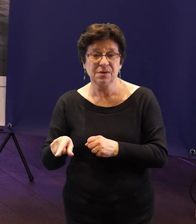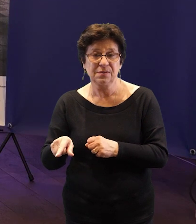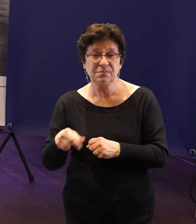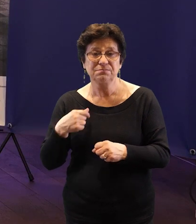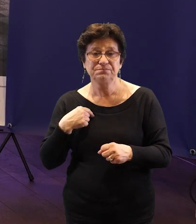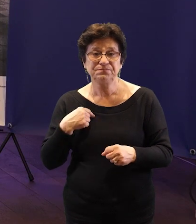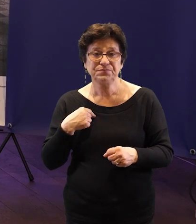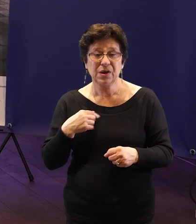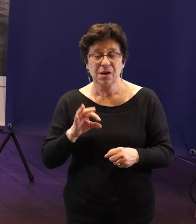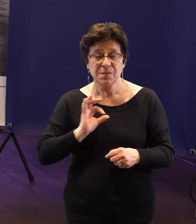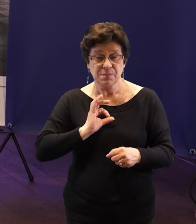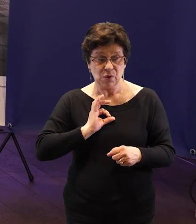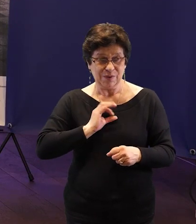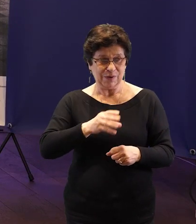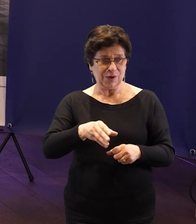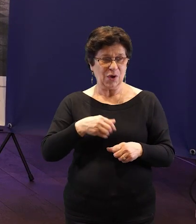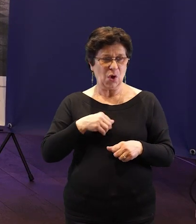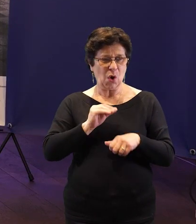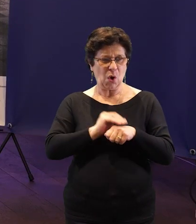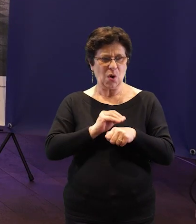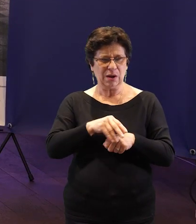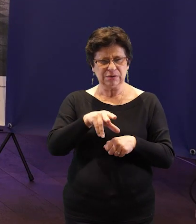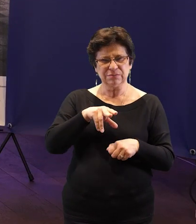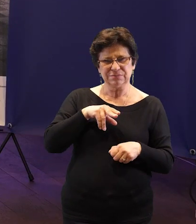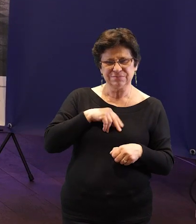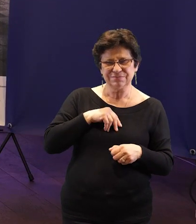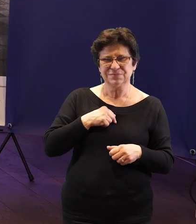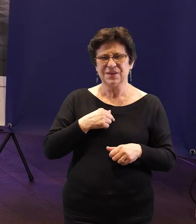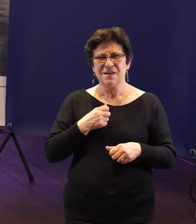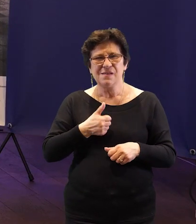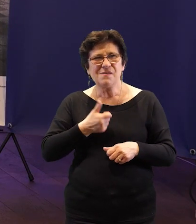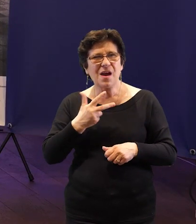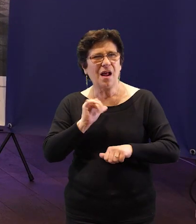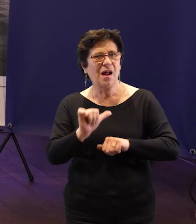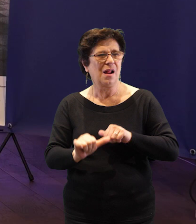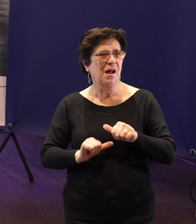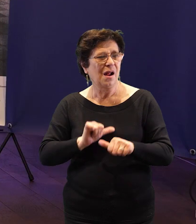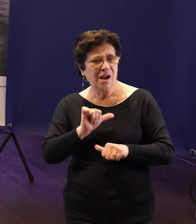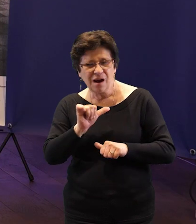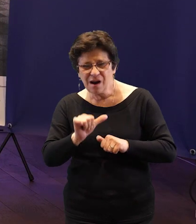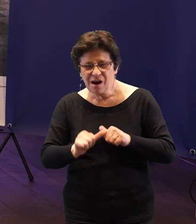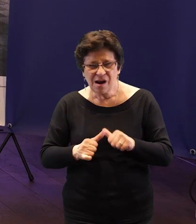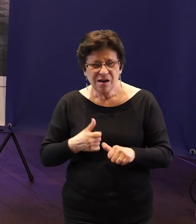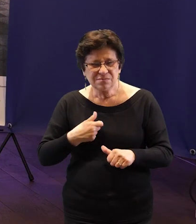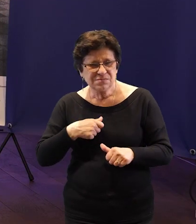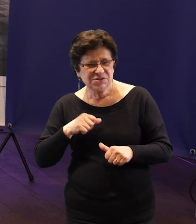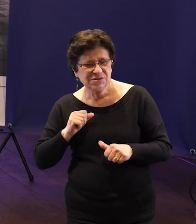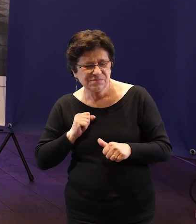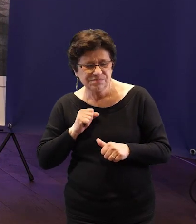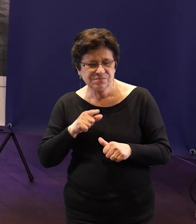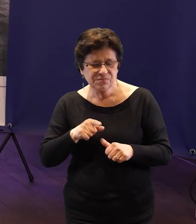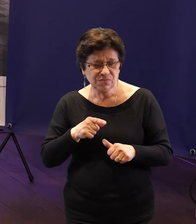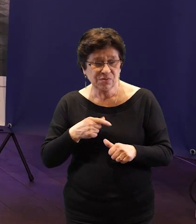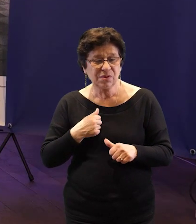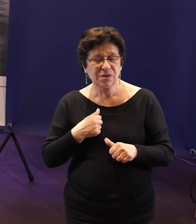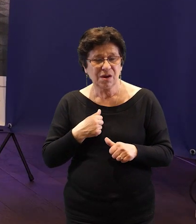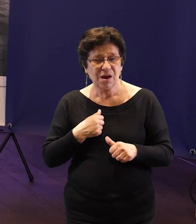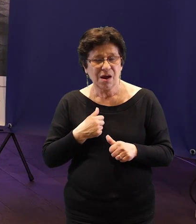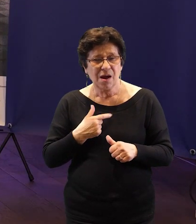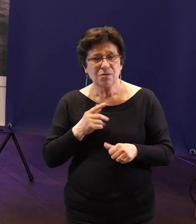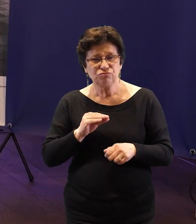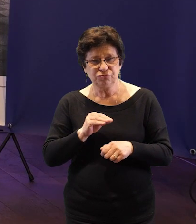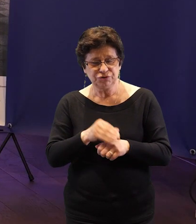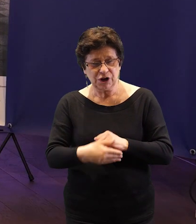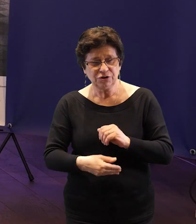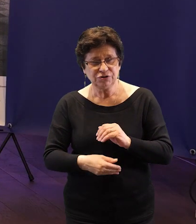z Łukaszem Orlickim przeprowadziliśmy no, wieloletnie śledztwo. Dopisało nam trochę szczęście, bo te podziemia,